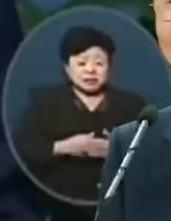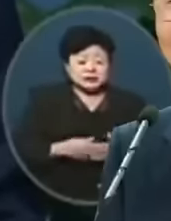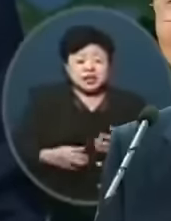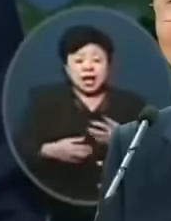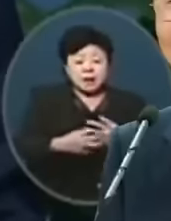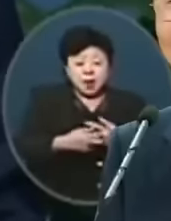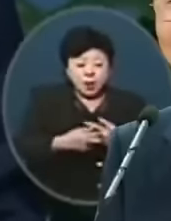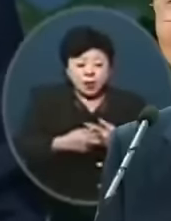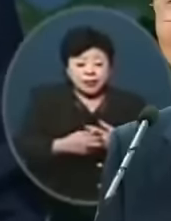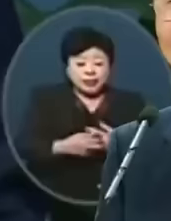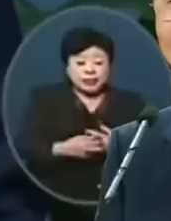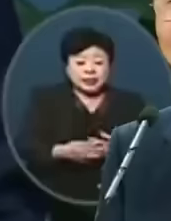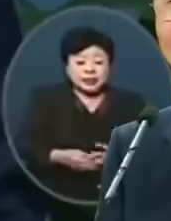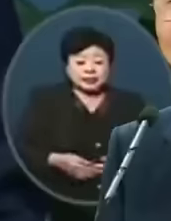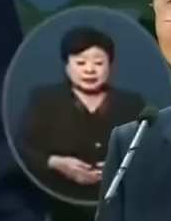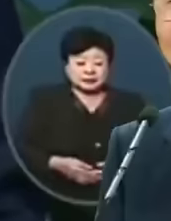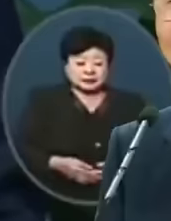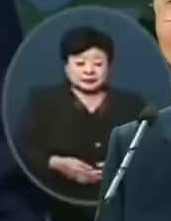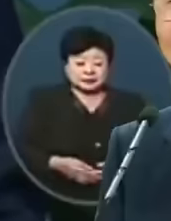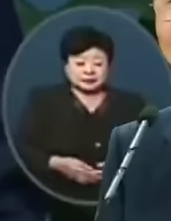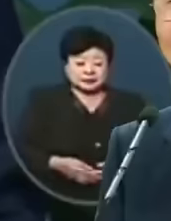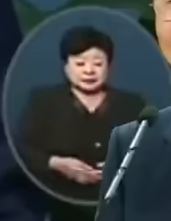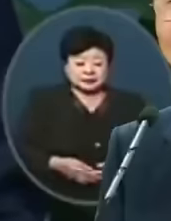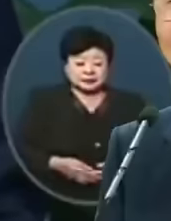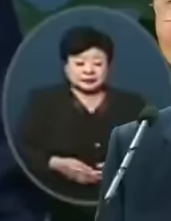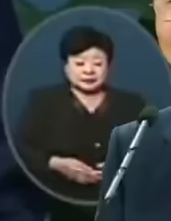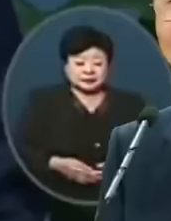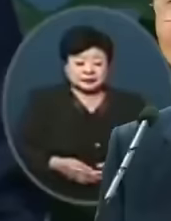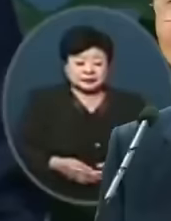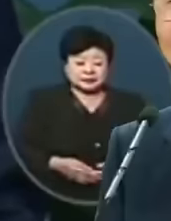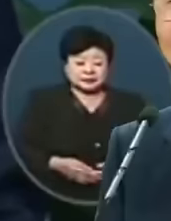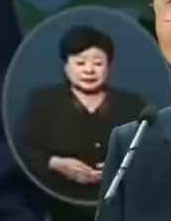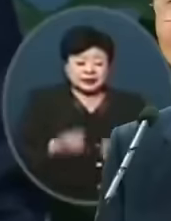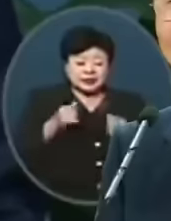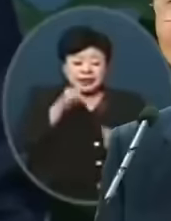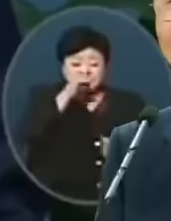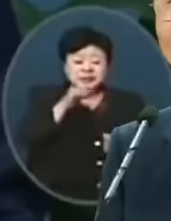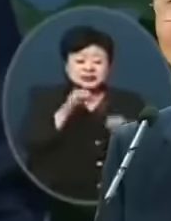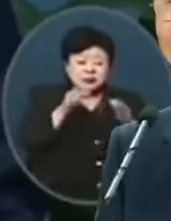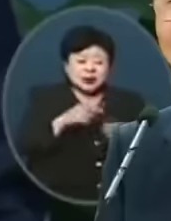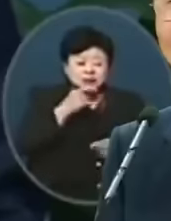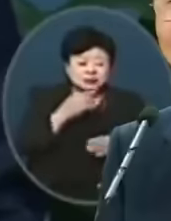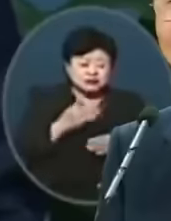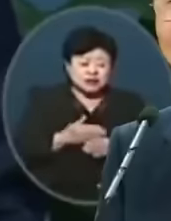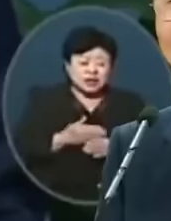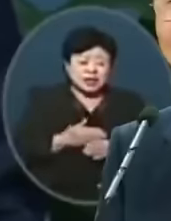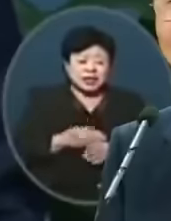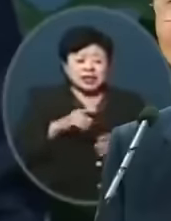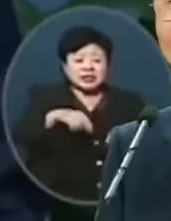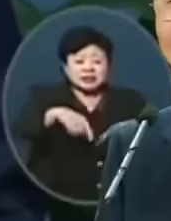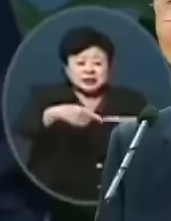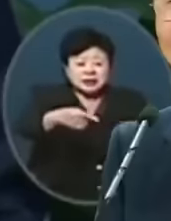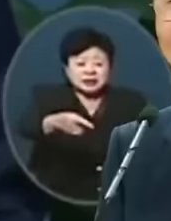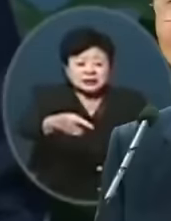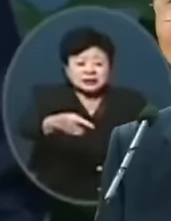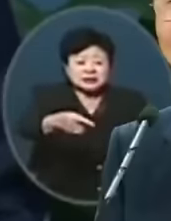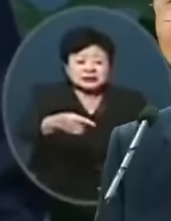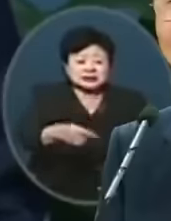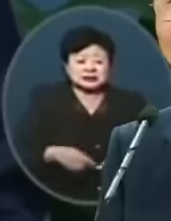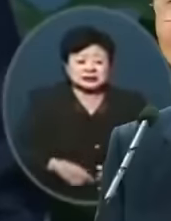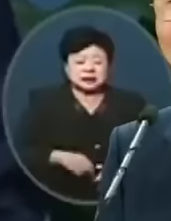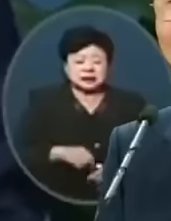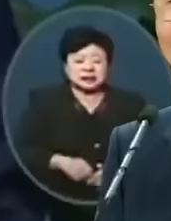심장병원은 제가 시무할 때 북한에 들어가서 삽질을